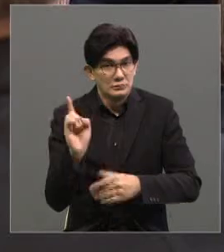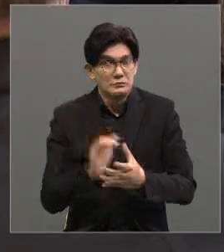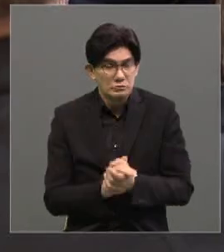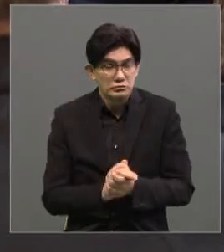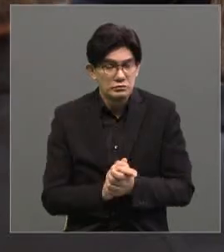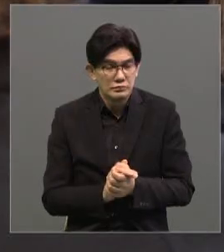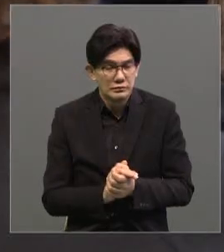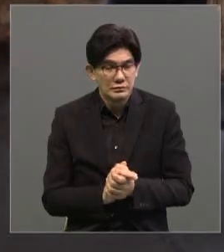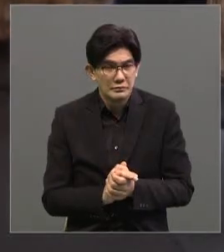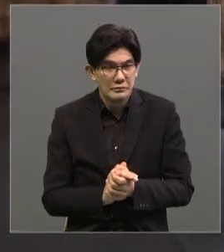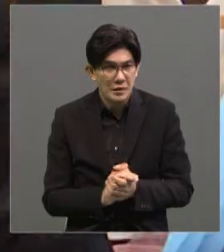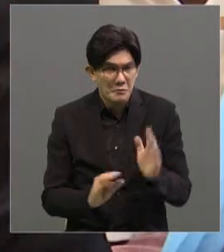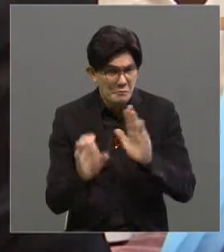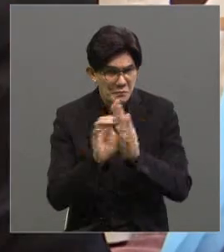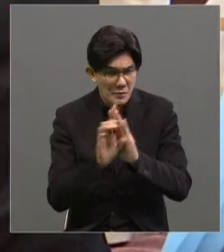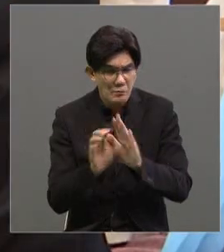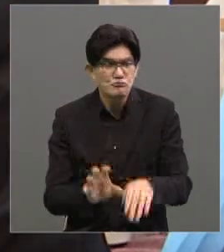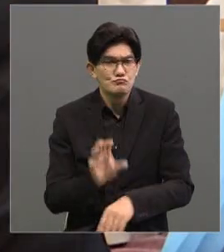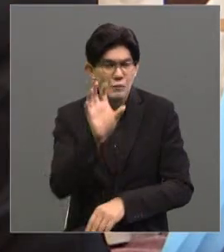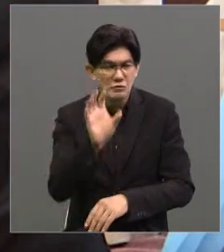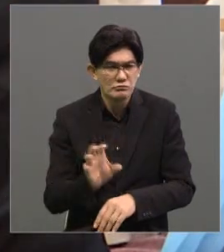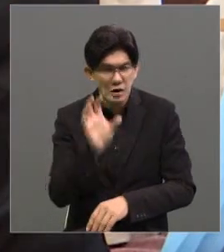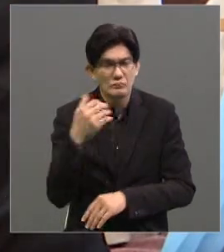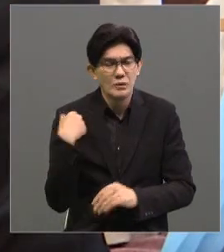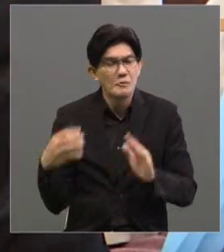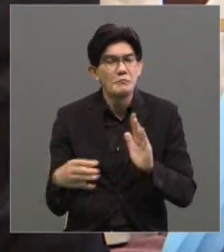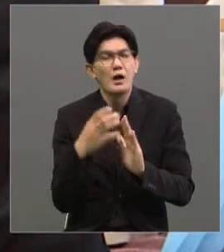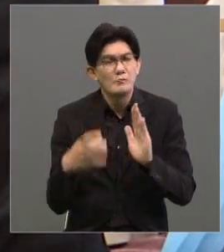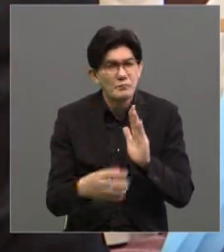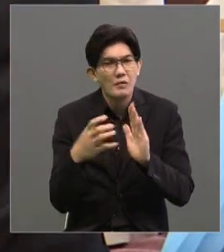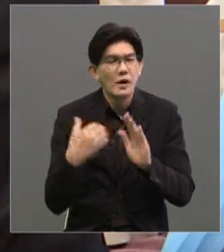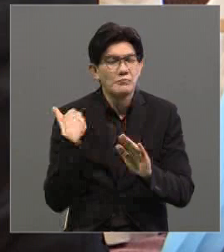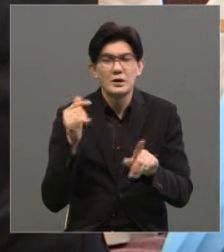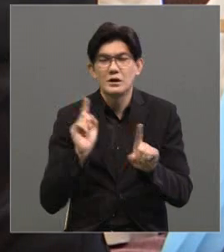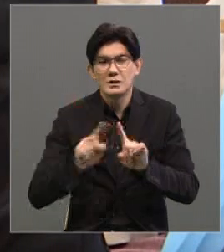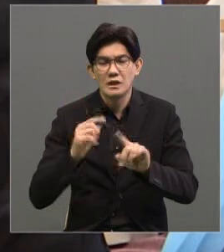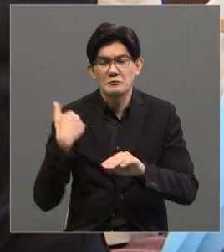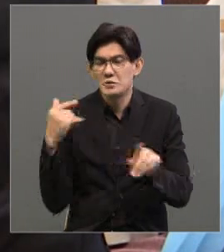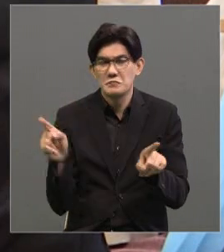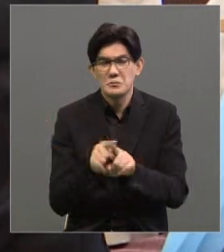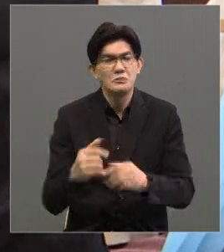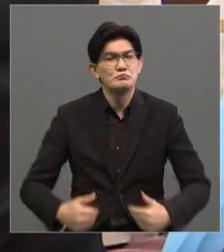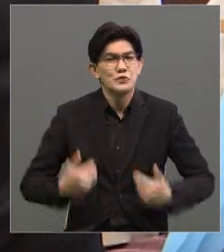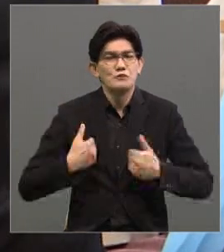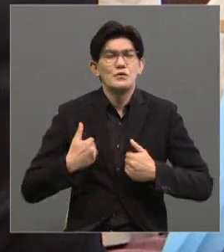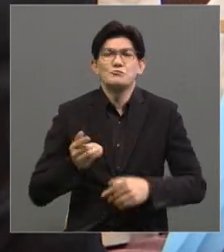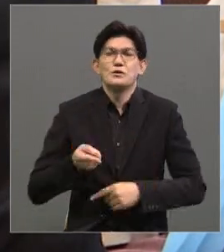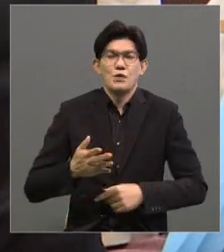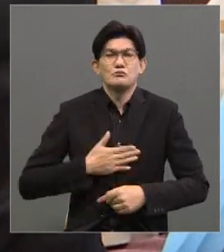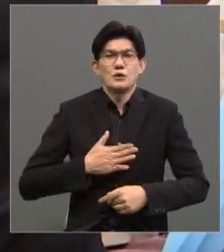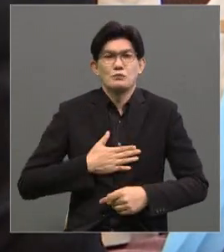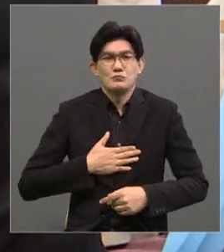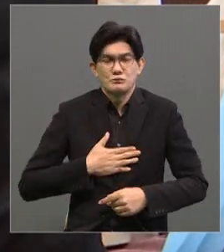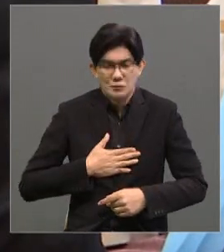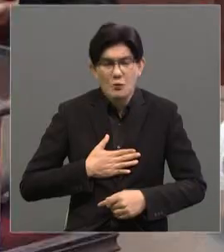มีการโพสต์อัปFacebookอ่ะโหลดภาพอัพภาพคือเหมือนแบบเป็นวิถีชีวิตวิถีนึง